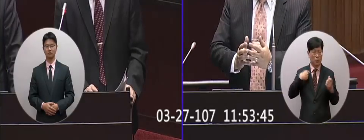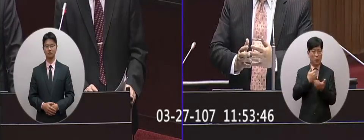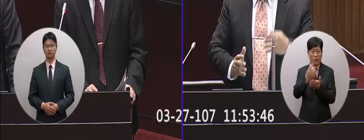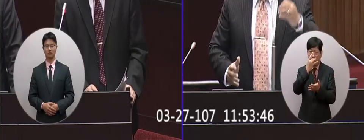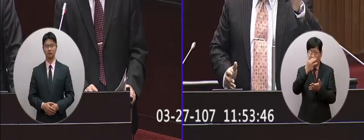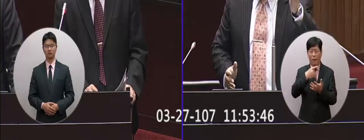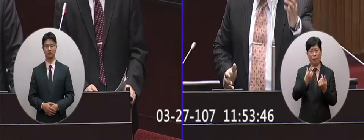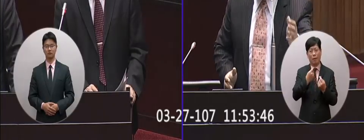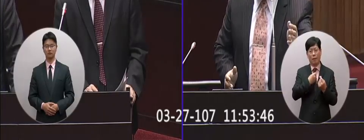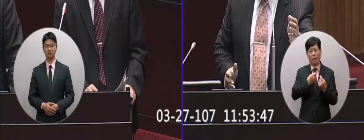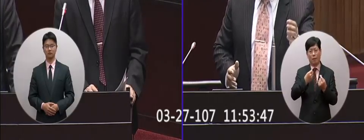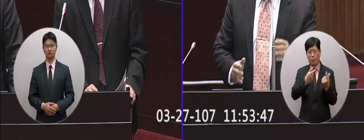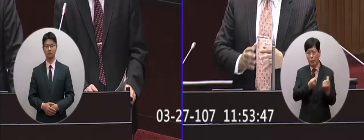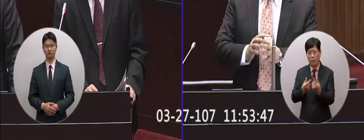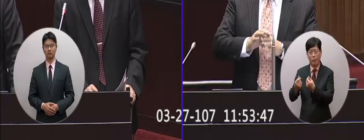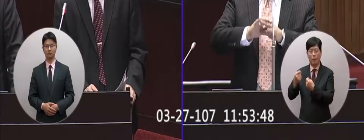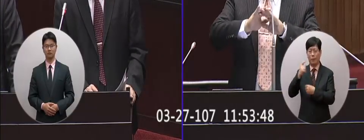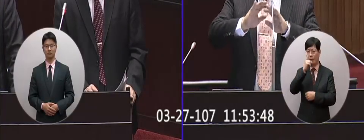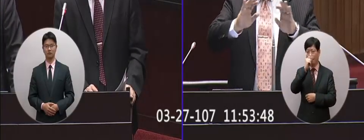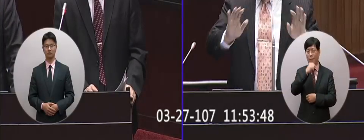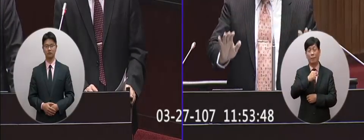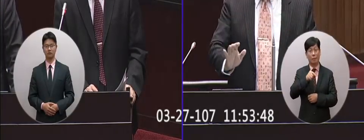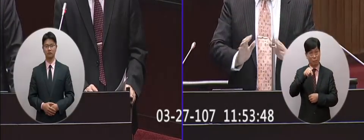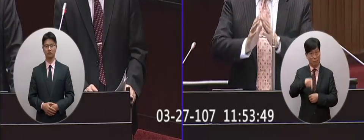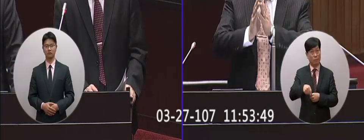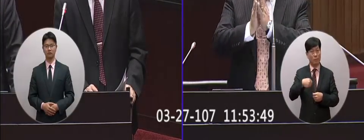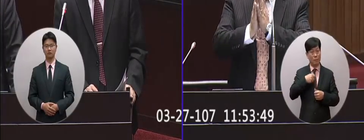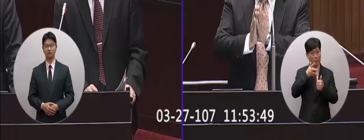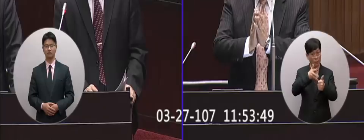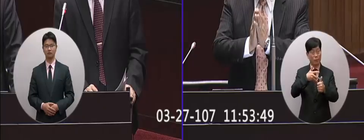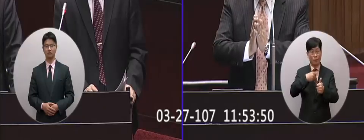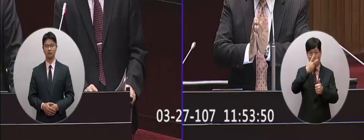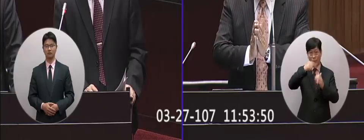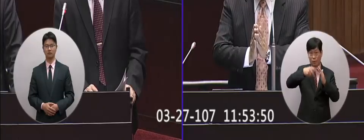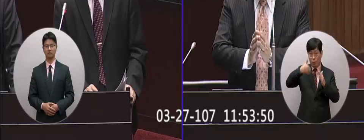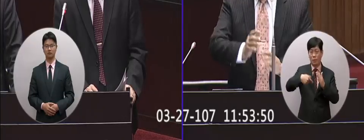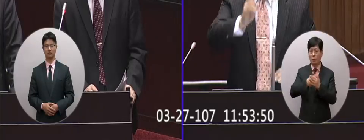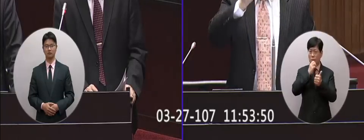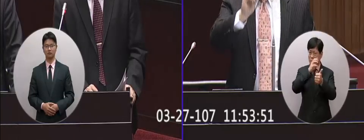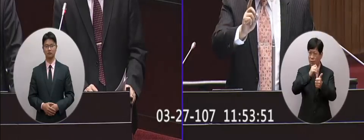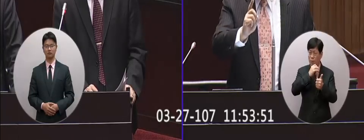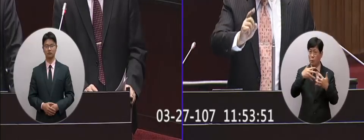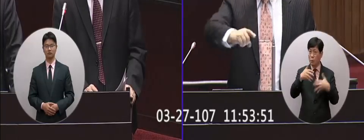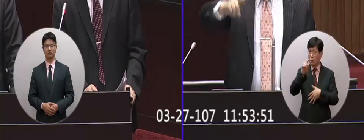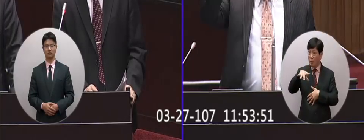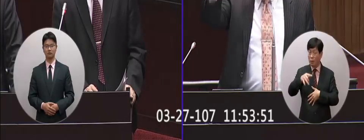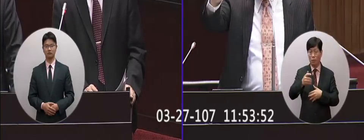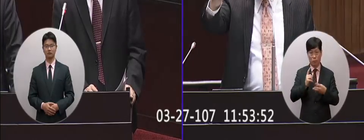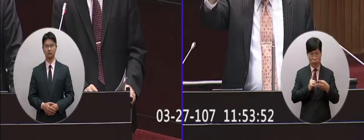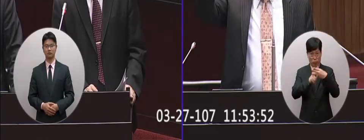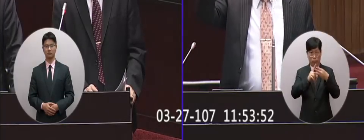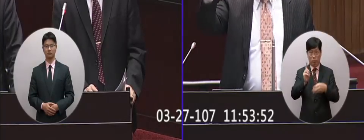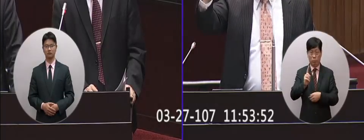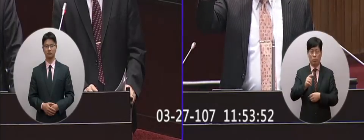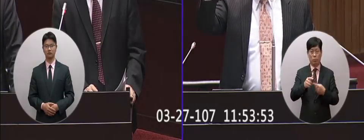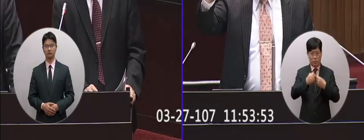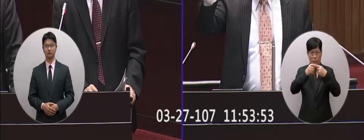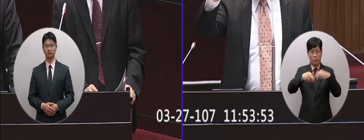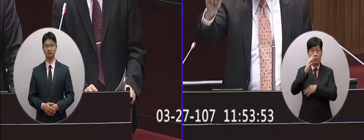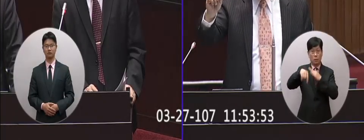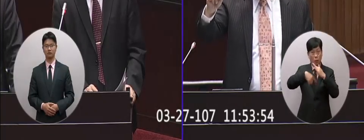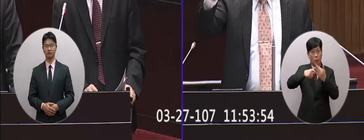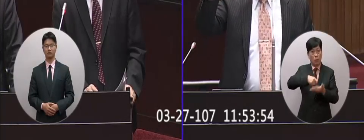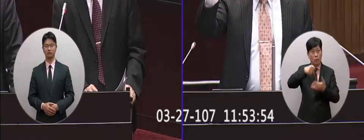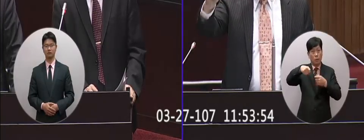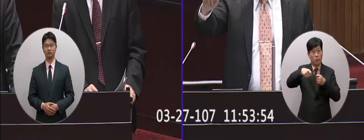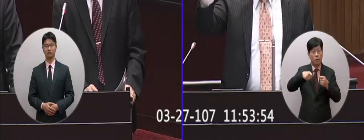题嘛。所以我今天要请教赖院长，其实这个问题我都是点出问题而已，但是真正重要，第一个行政院提出